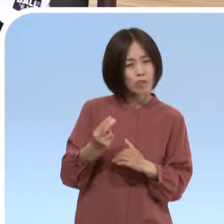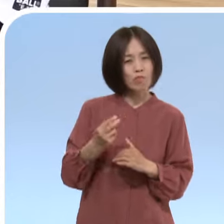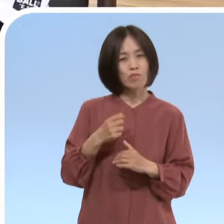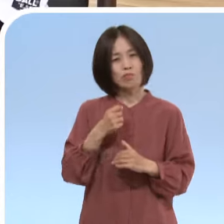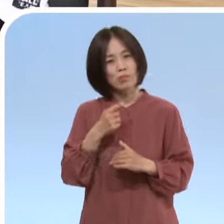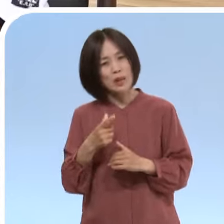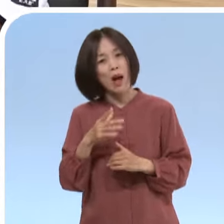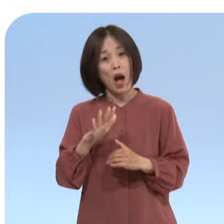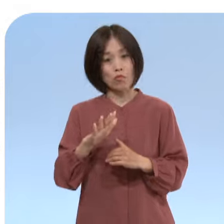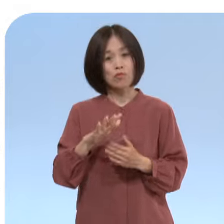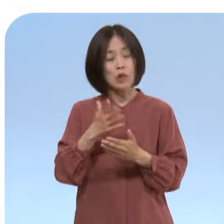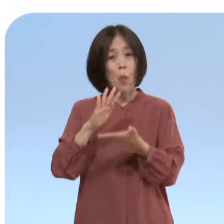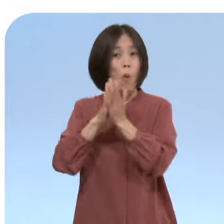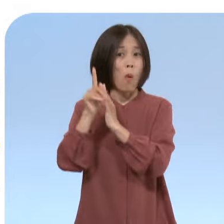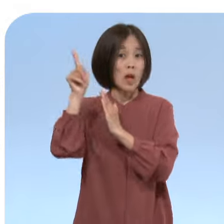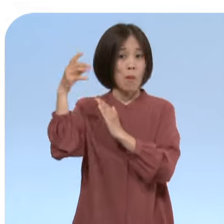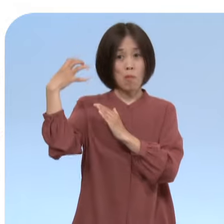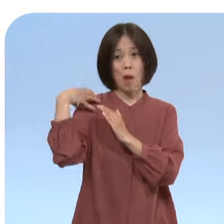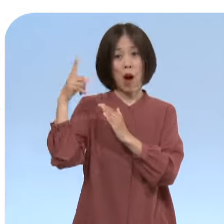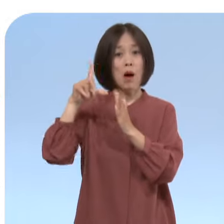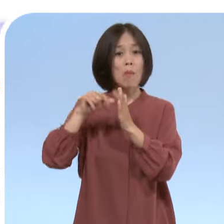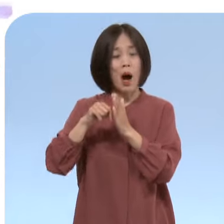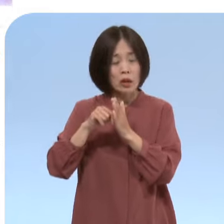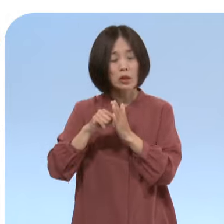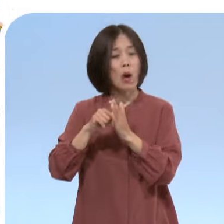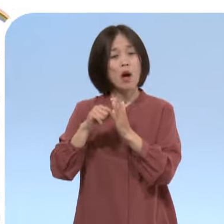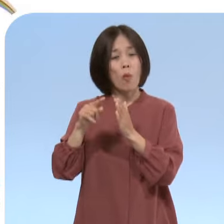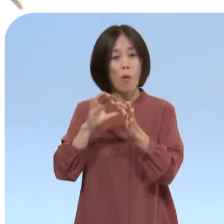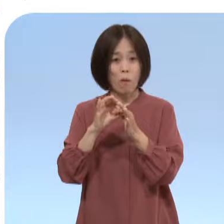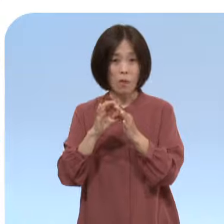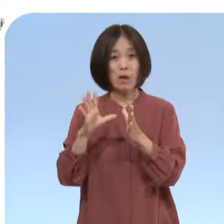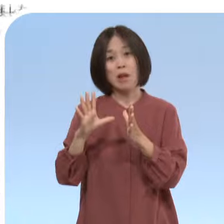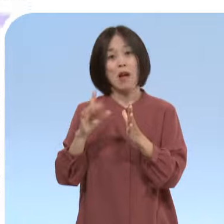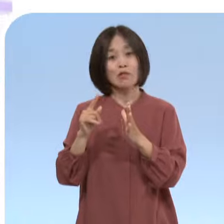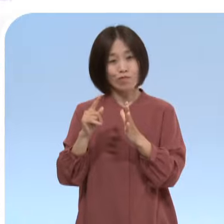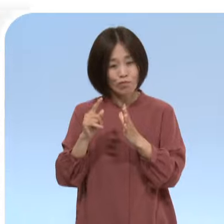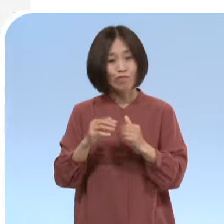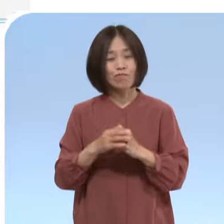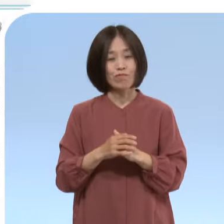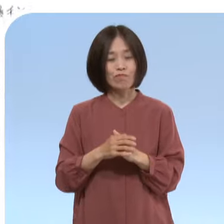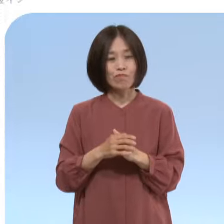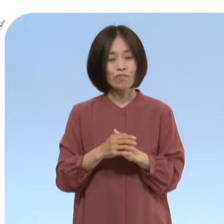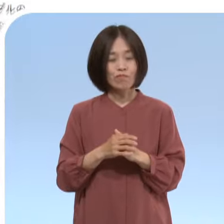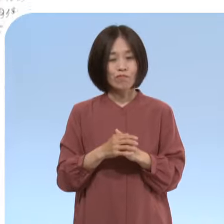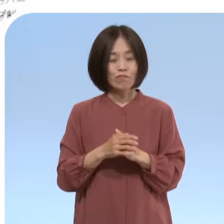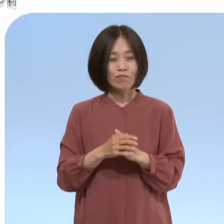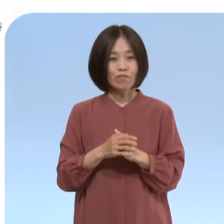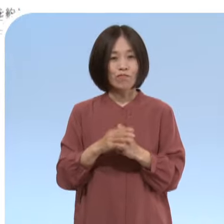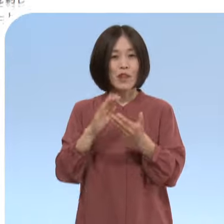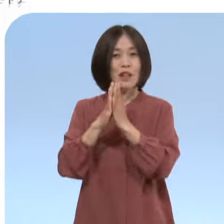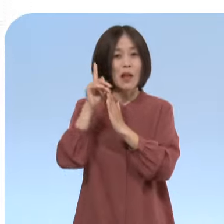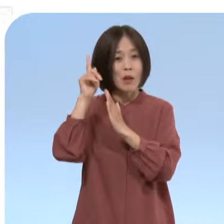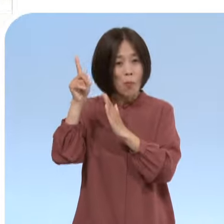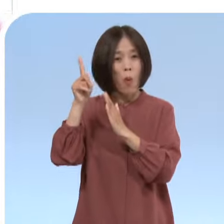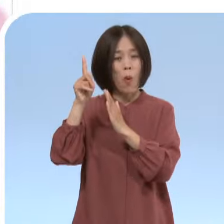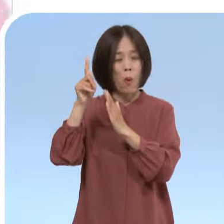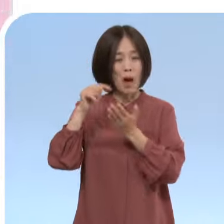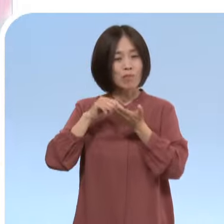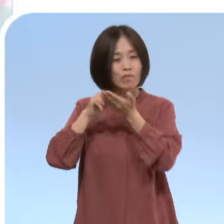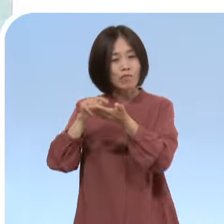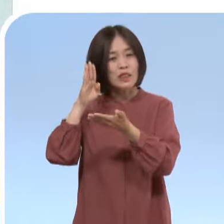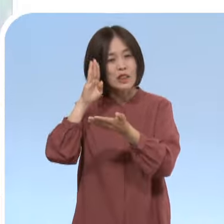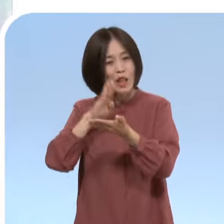索受けたくないとかって。そうすると県ですることっていうのはそこがクリアできるわけですよ。で県って今すごく届